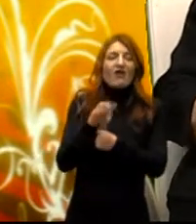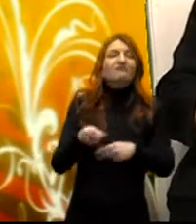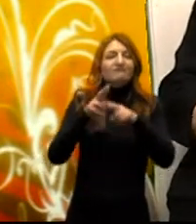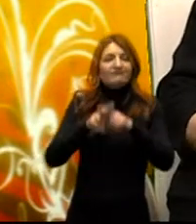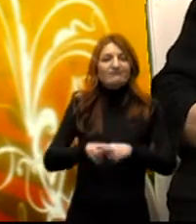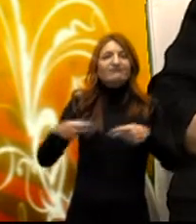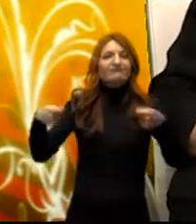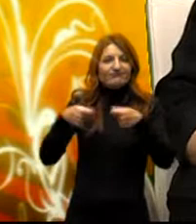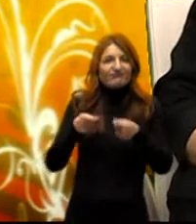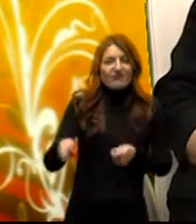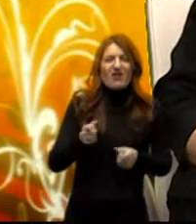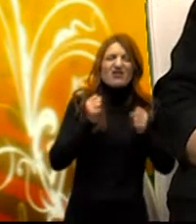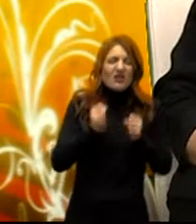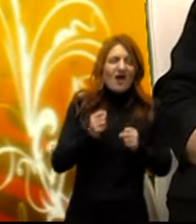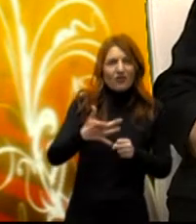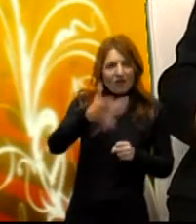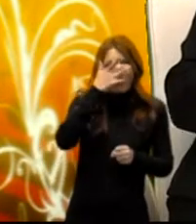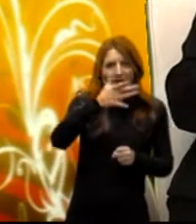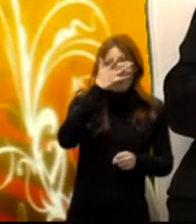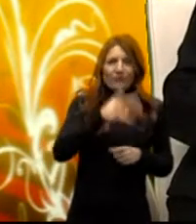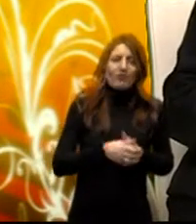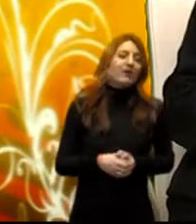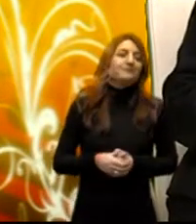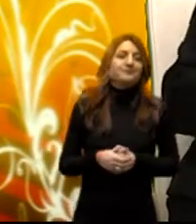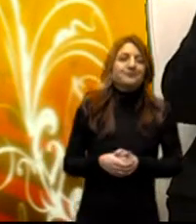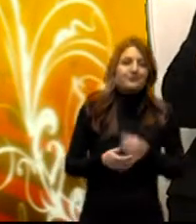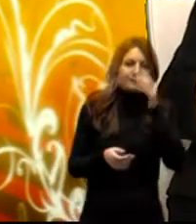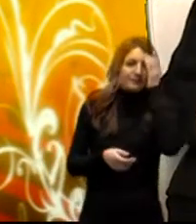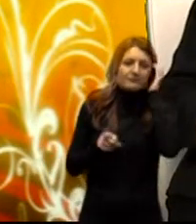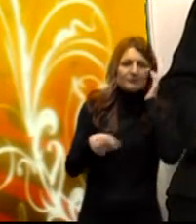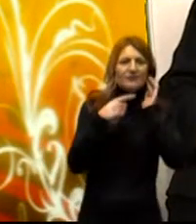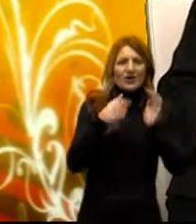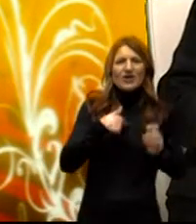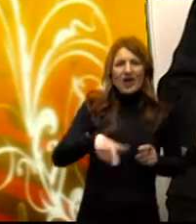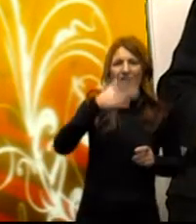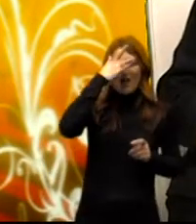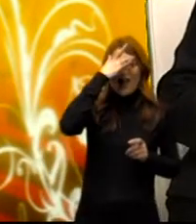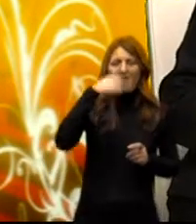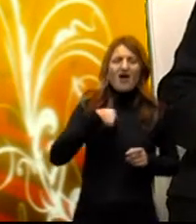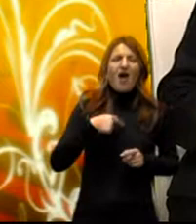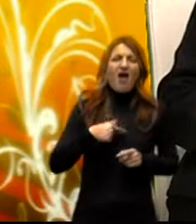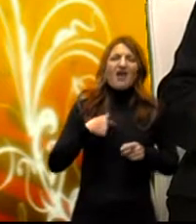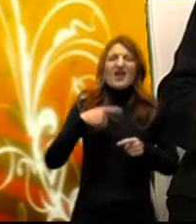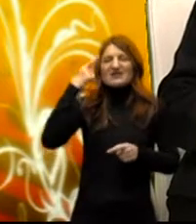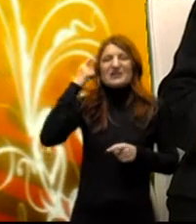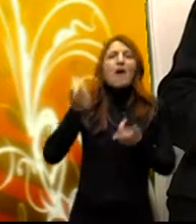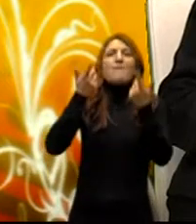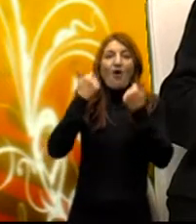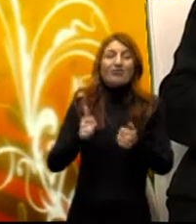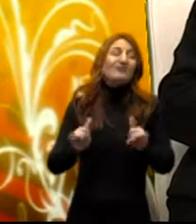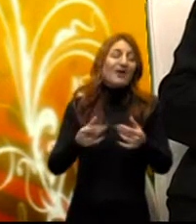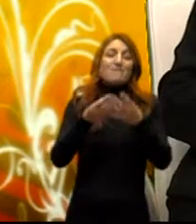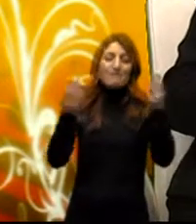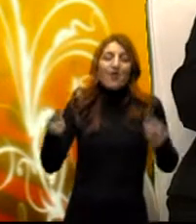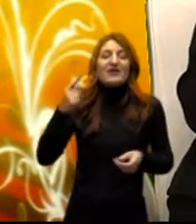i povezati sa tom glavoboljom. A to kaže, ma boli me glava, znam šta je. Točno, nekad ljudi znaju, jer glavobolja